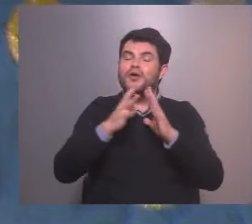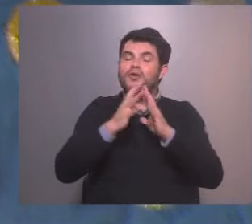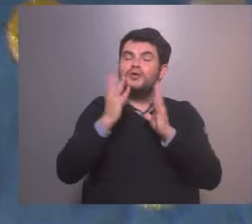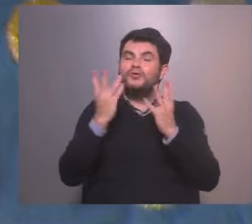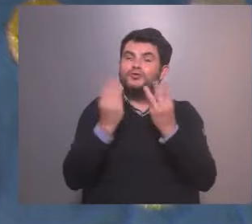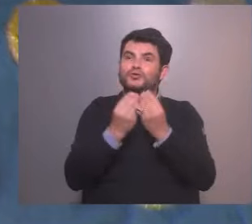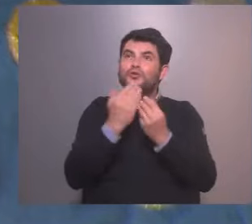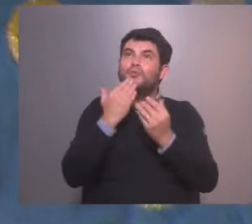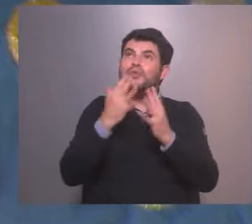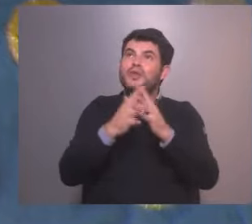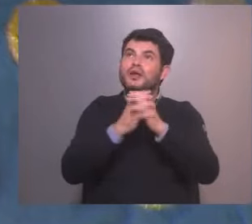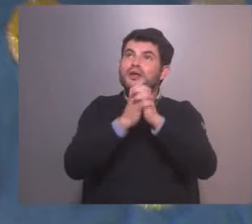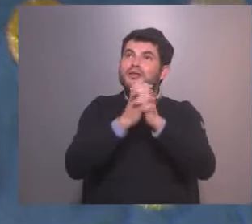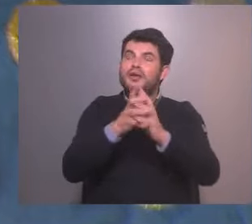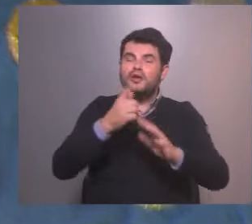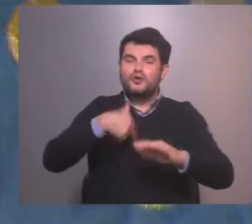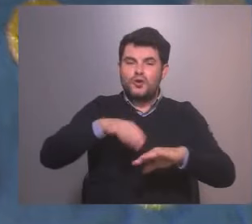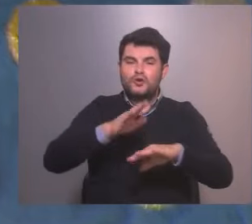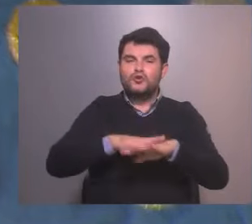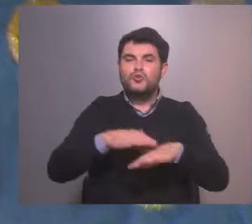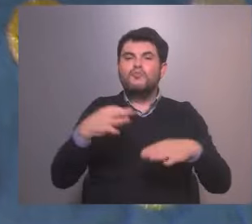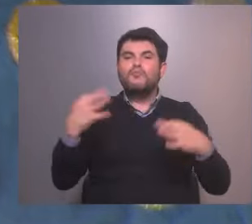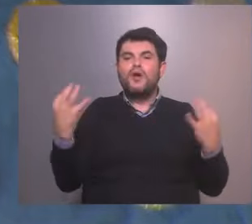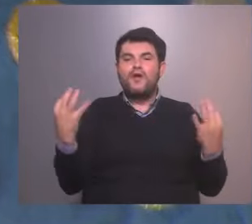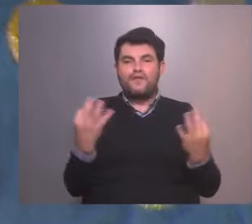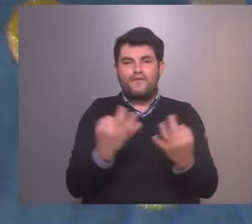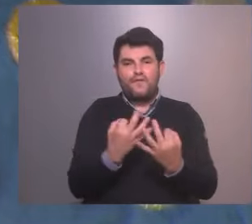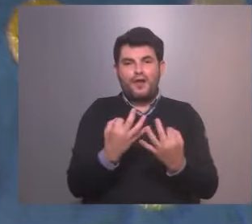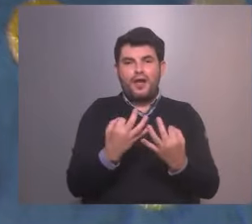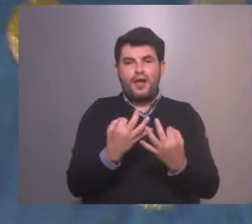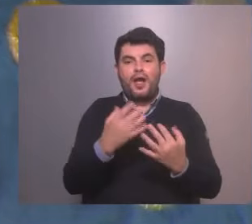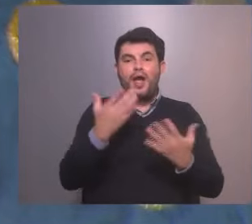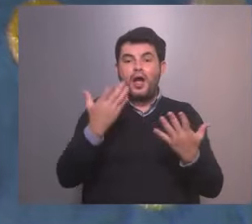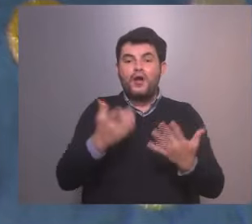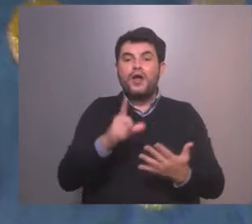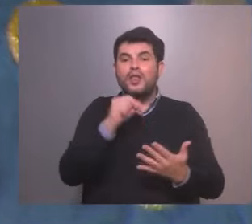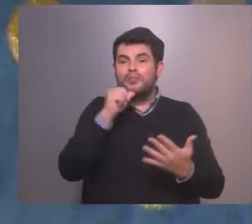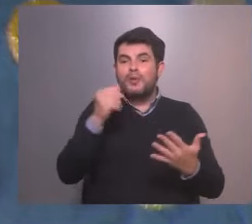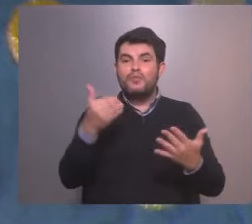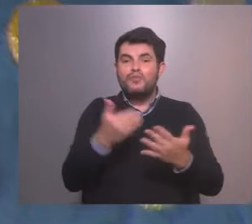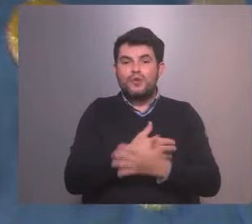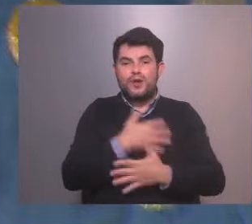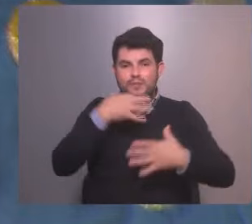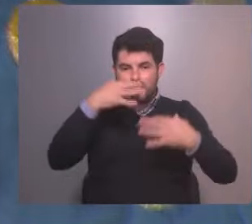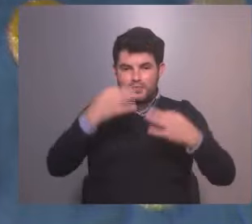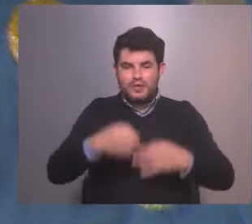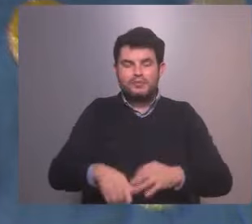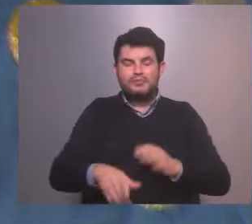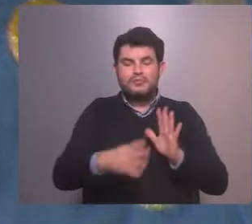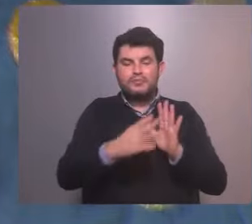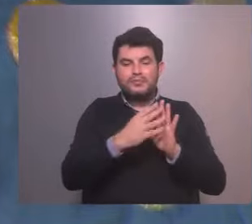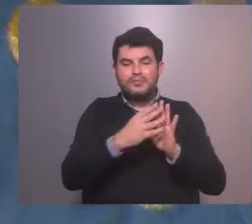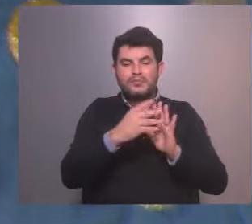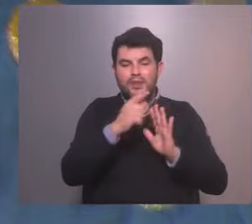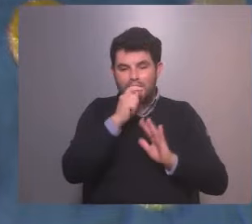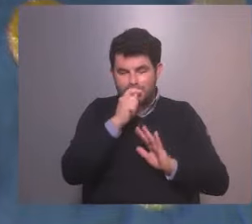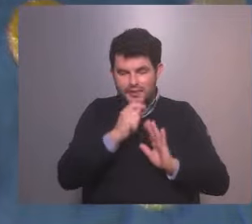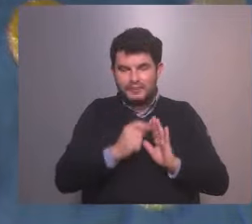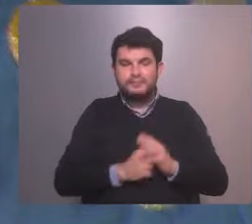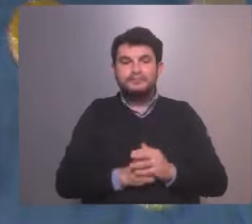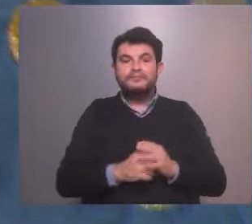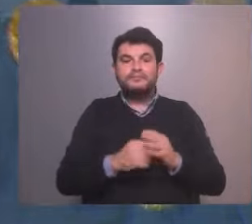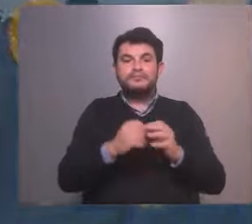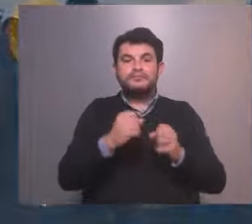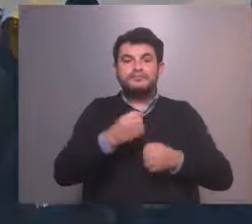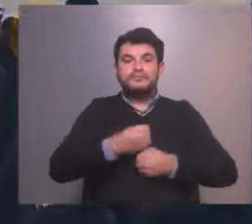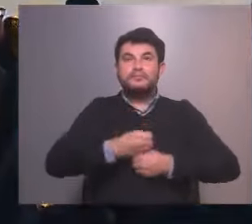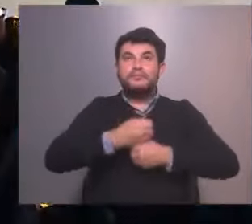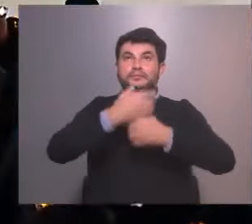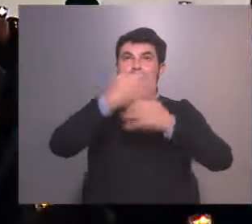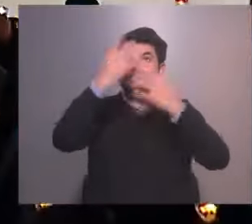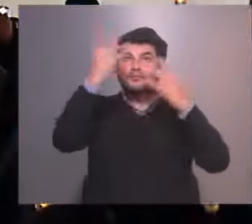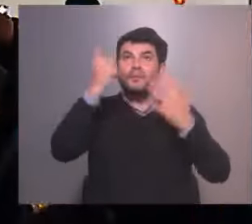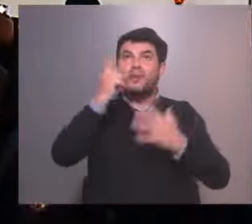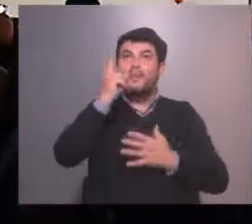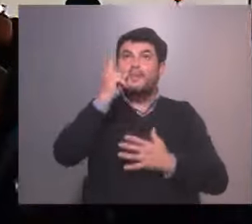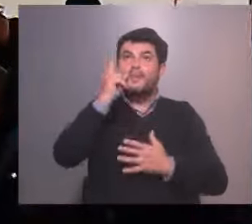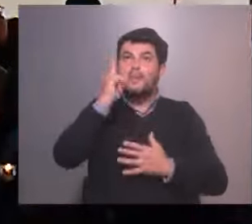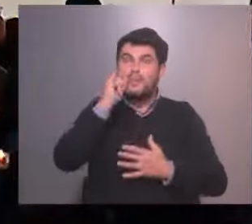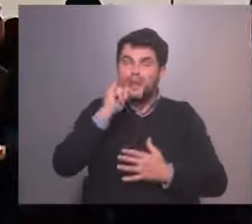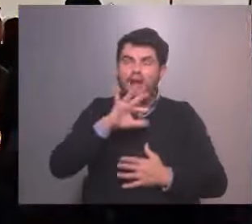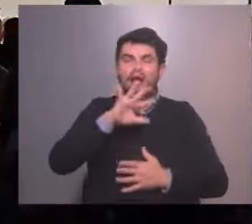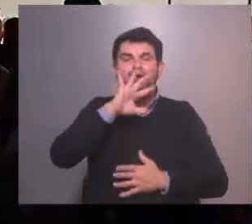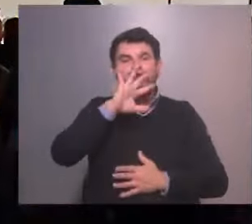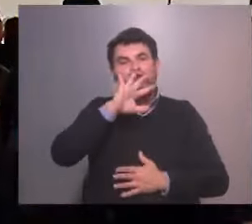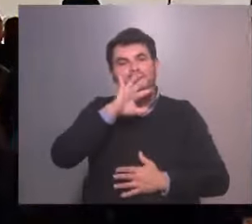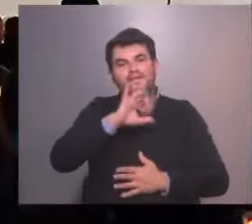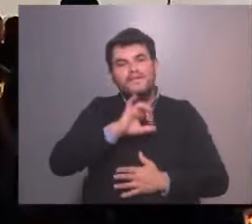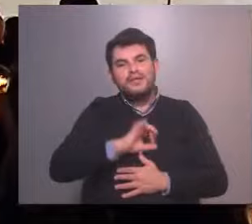Ave o Maria, piena di grazia, il Signore è con te. Tu sei benedetta fra le donne e benedetto il frutto